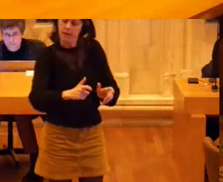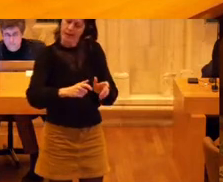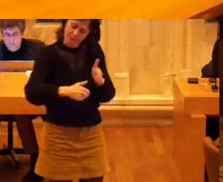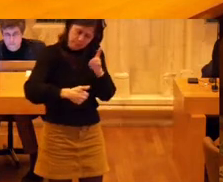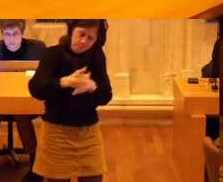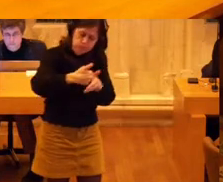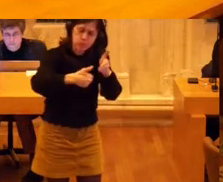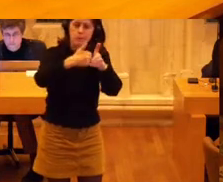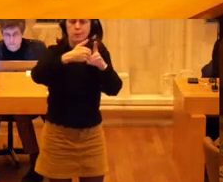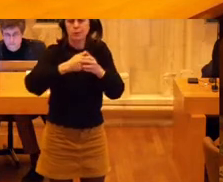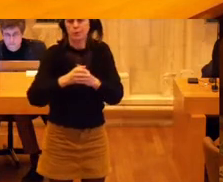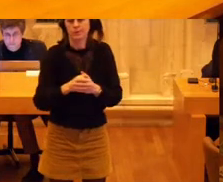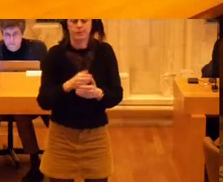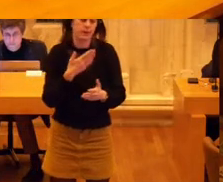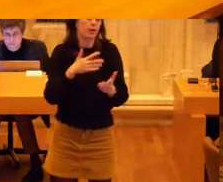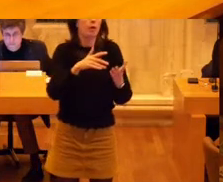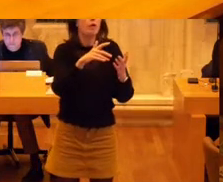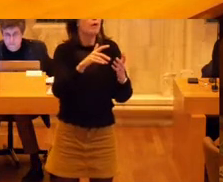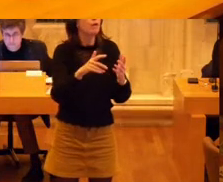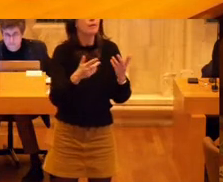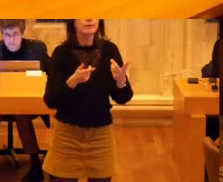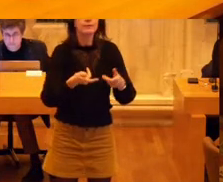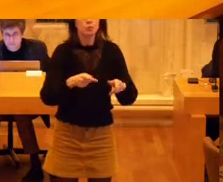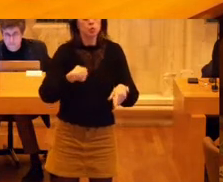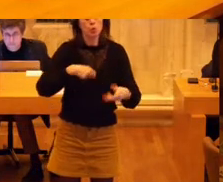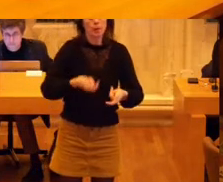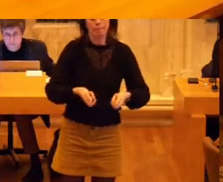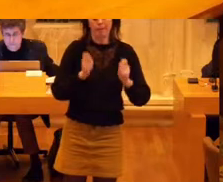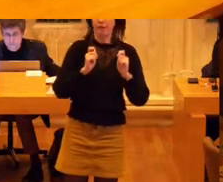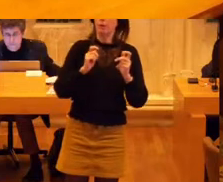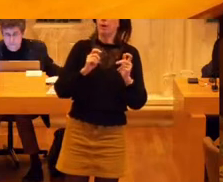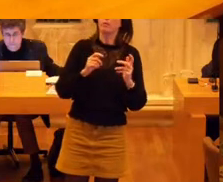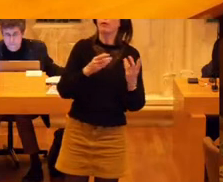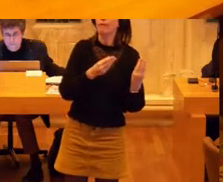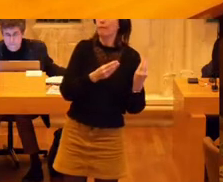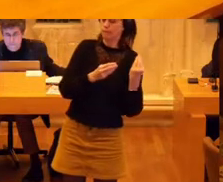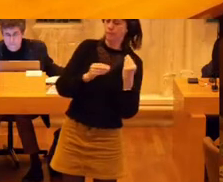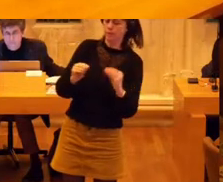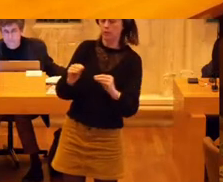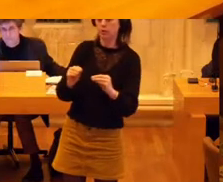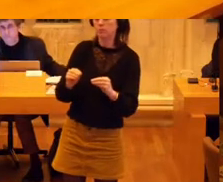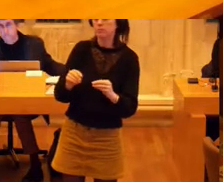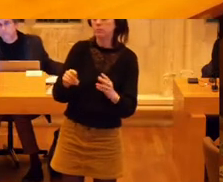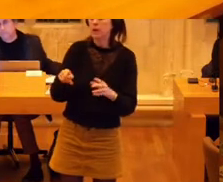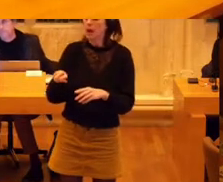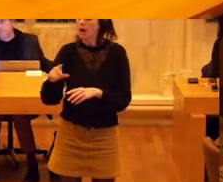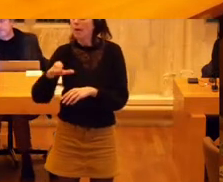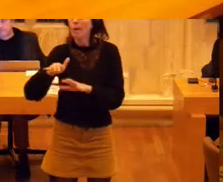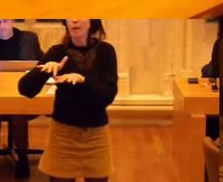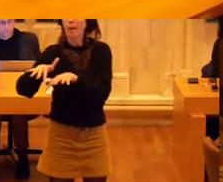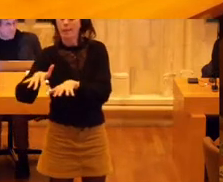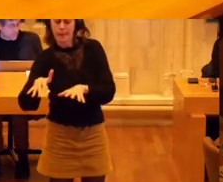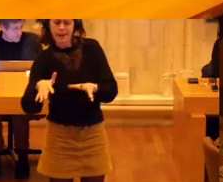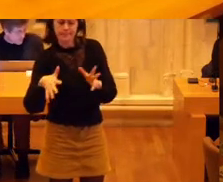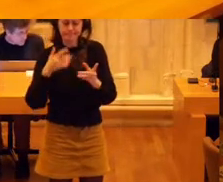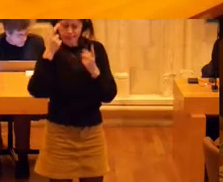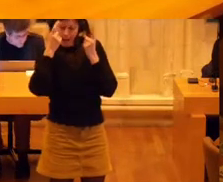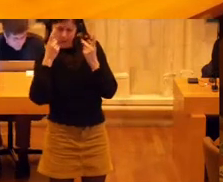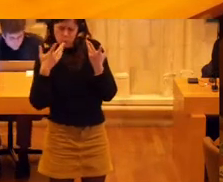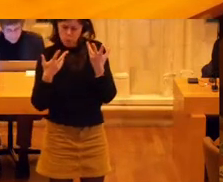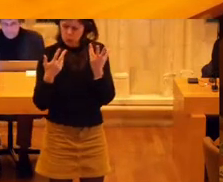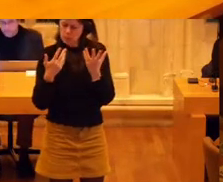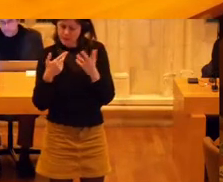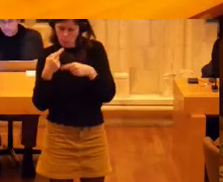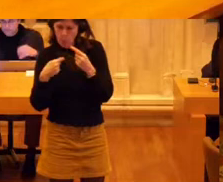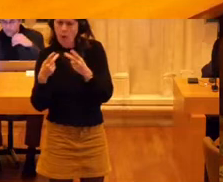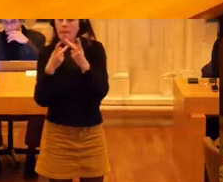ensuite après ce déclassement. Quand la mer Habitat a lancé une consultation sur ces différentes emprises, est en train de travailler les permis de